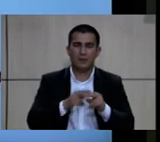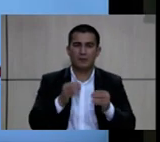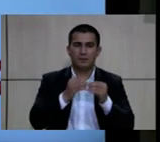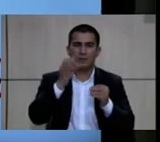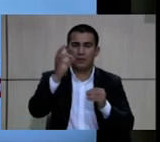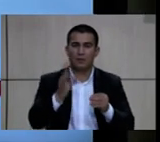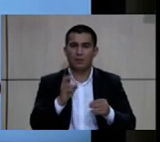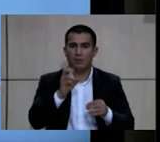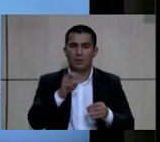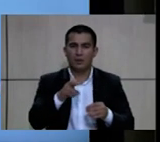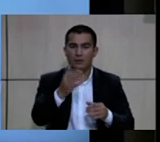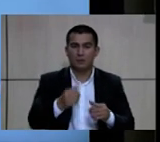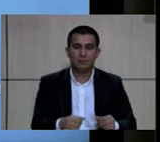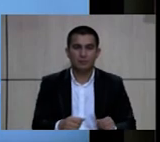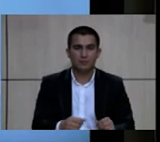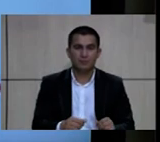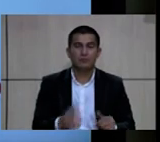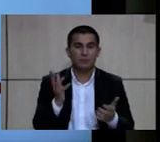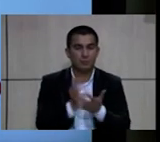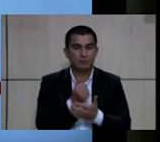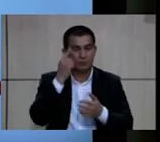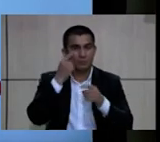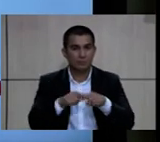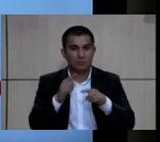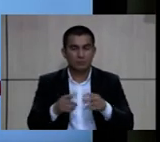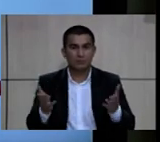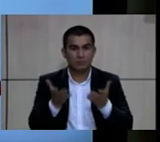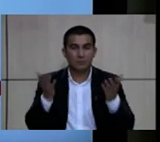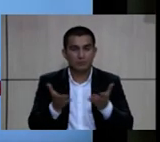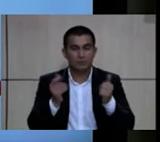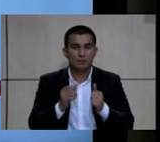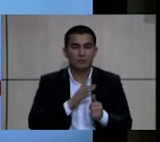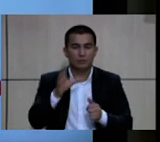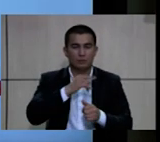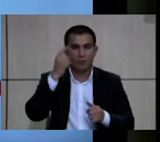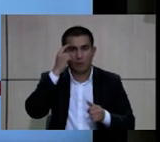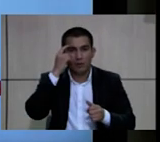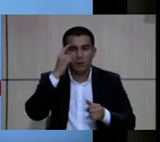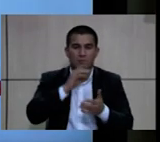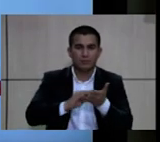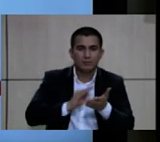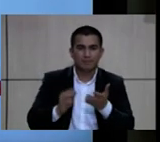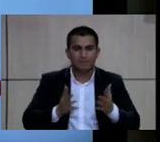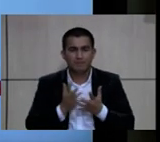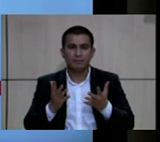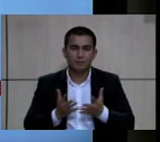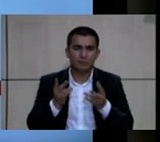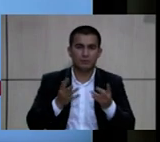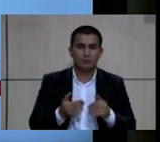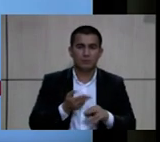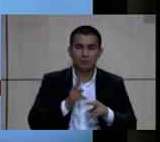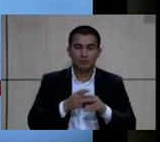10%li. Demek bu savolimizning cevabı tashqi burchak.